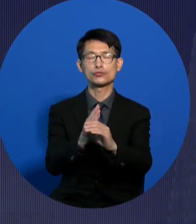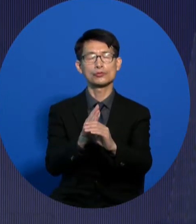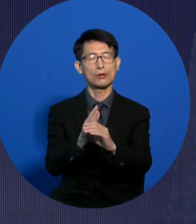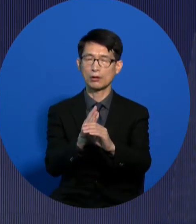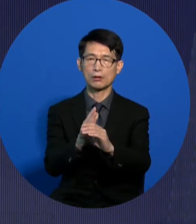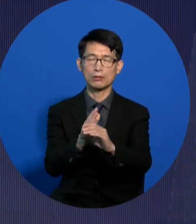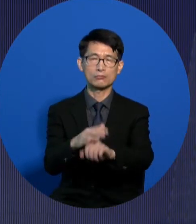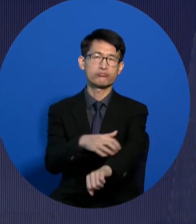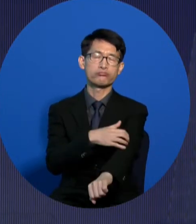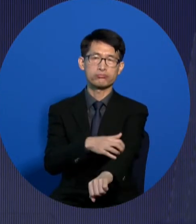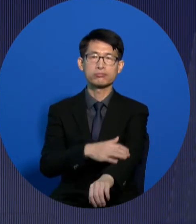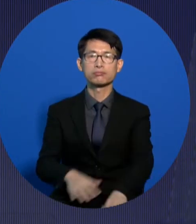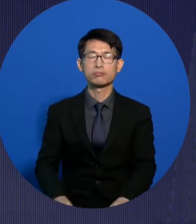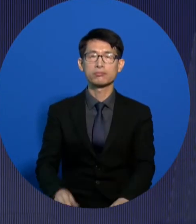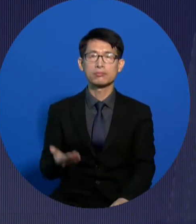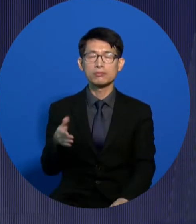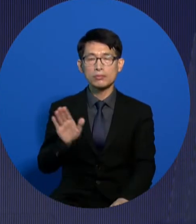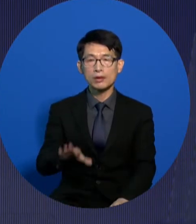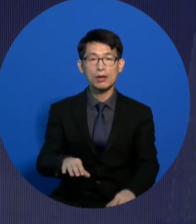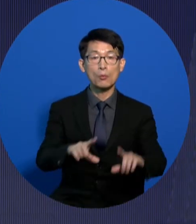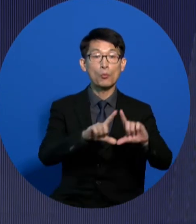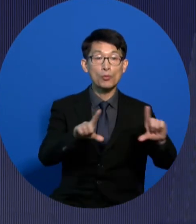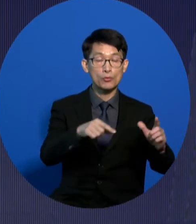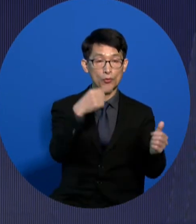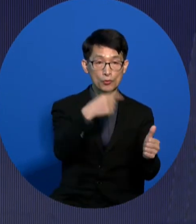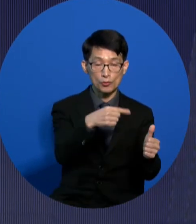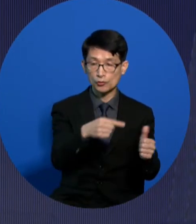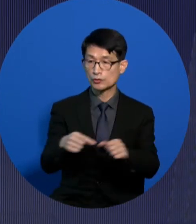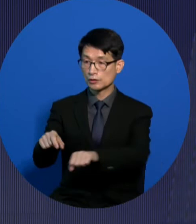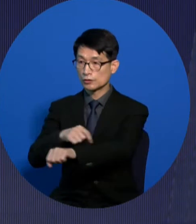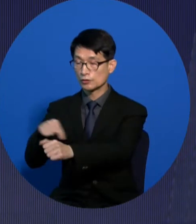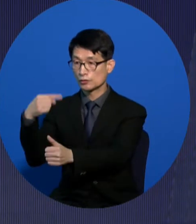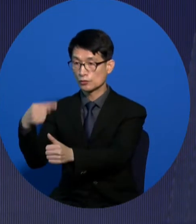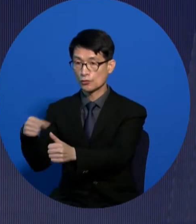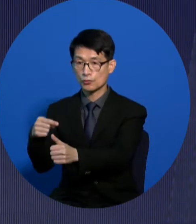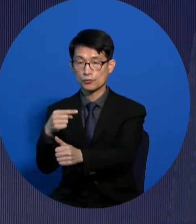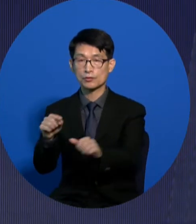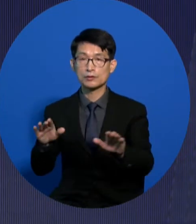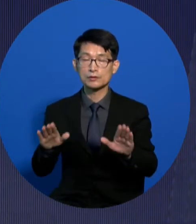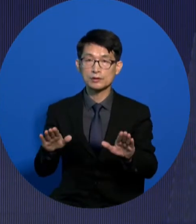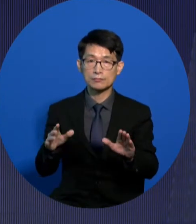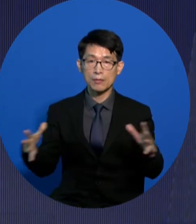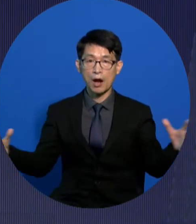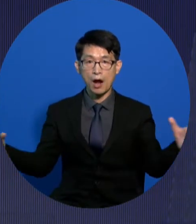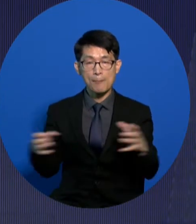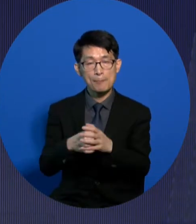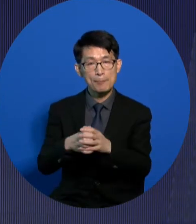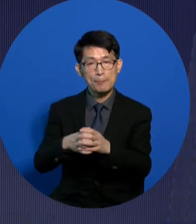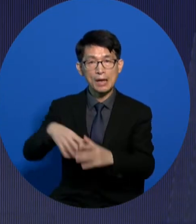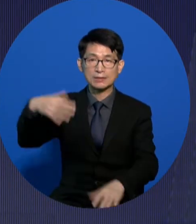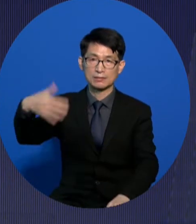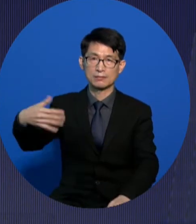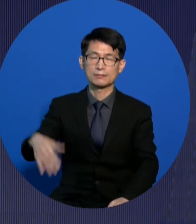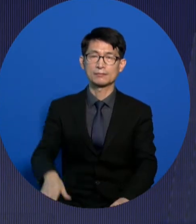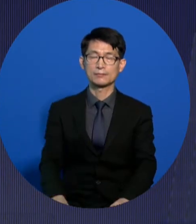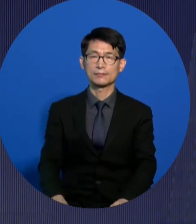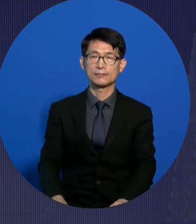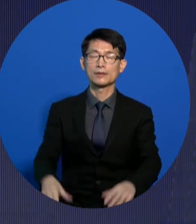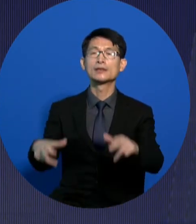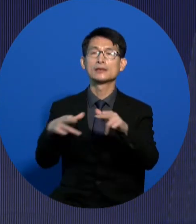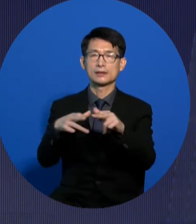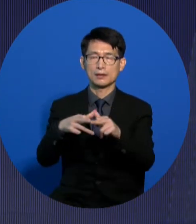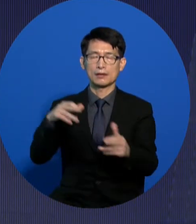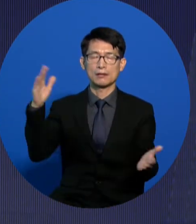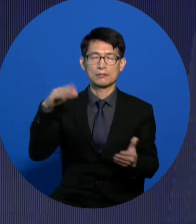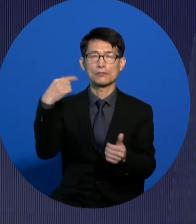현재까지 일반 교육과 특수교육의 통합이 이루어지지 않는 상황으로서 장애 학생